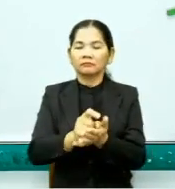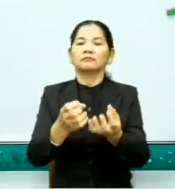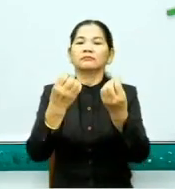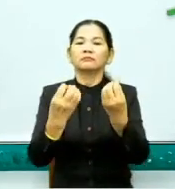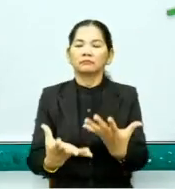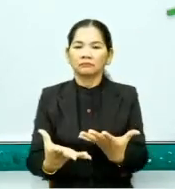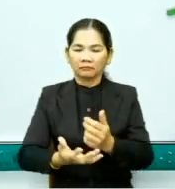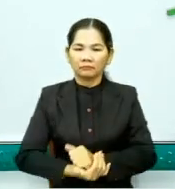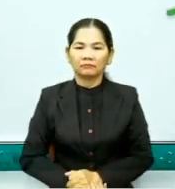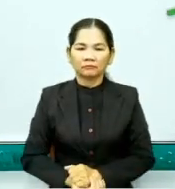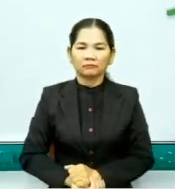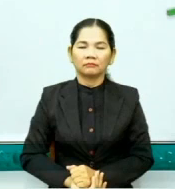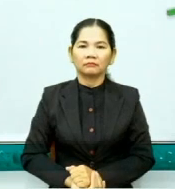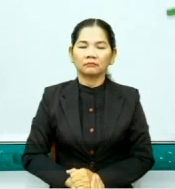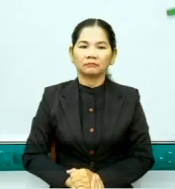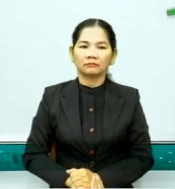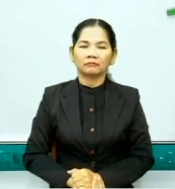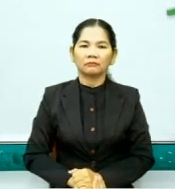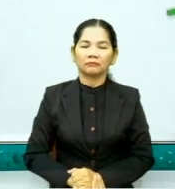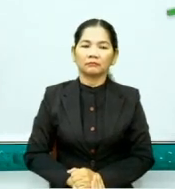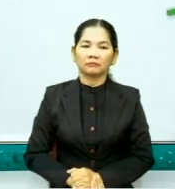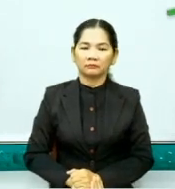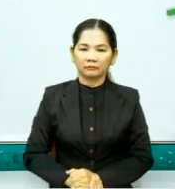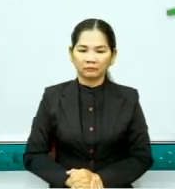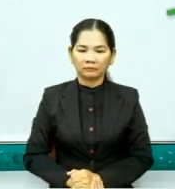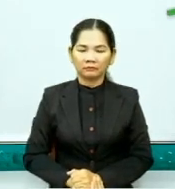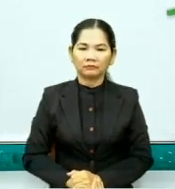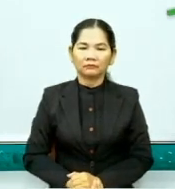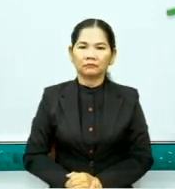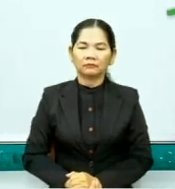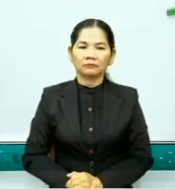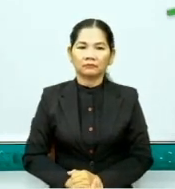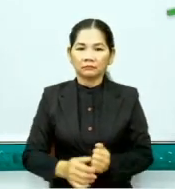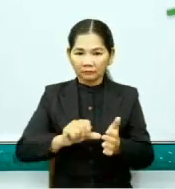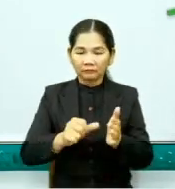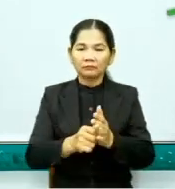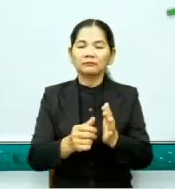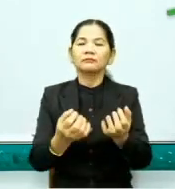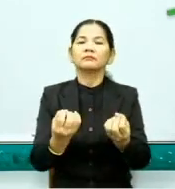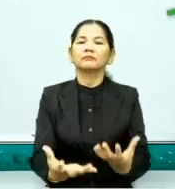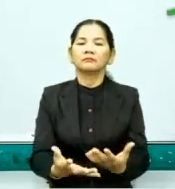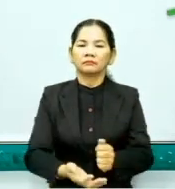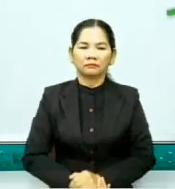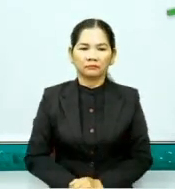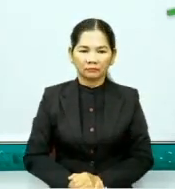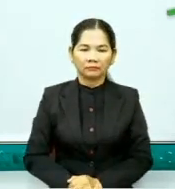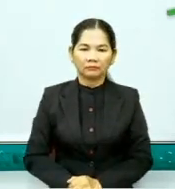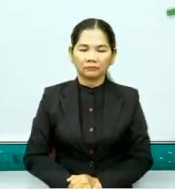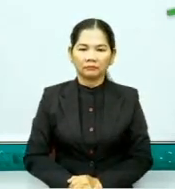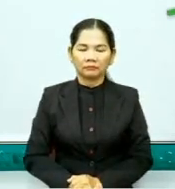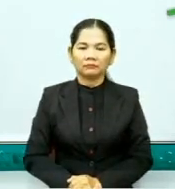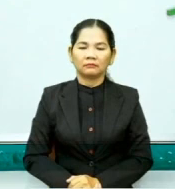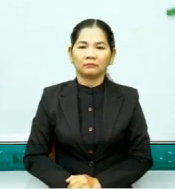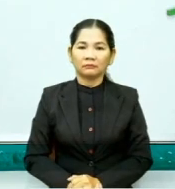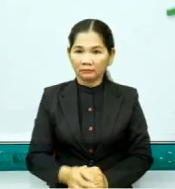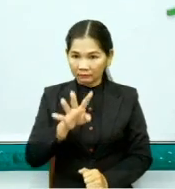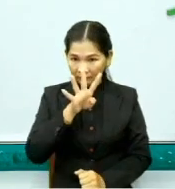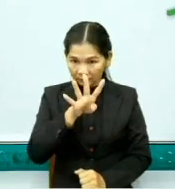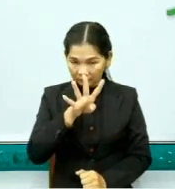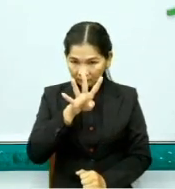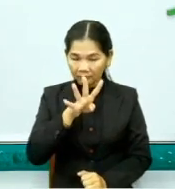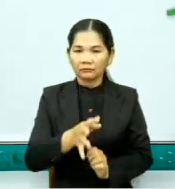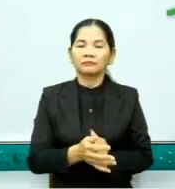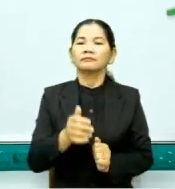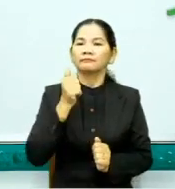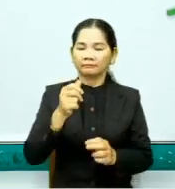con chà mới con ai chlai bán chà bắt đáo lơ á tờ này xong khăn bôn màn con buồn này con